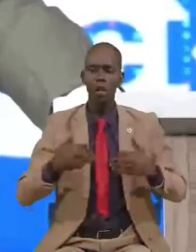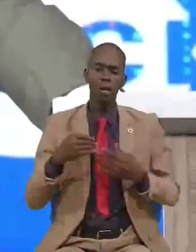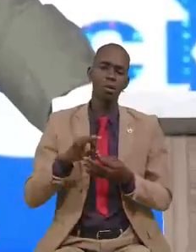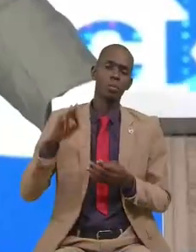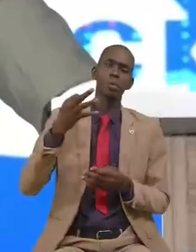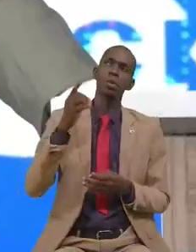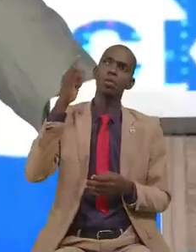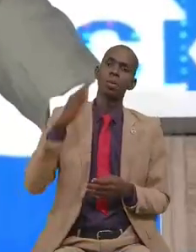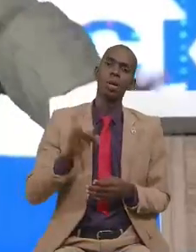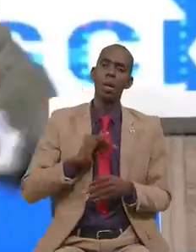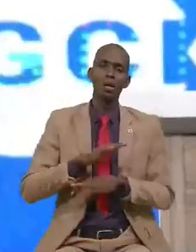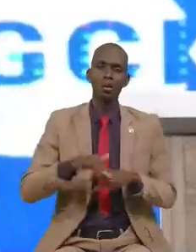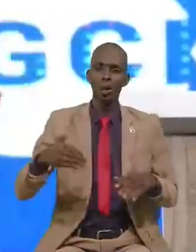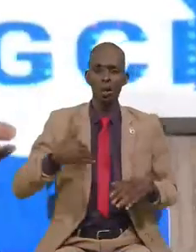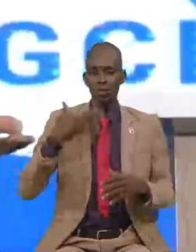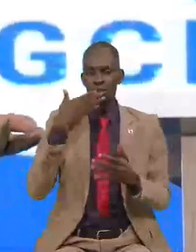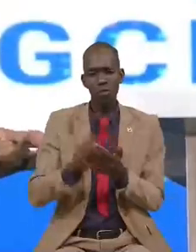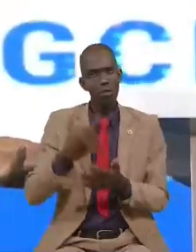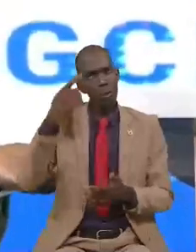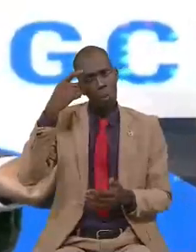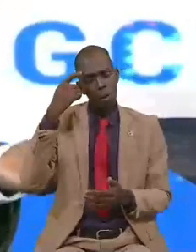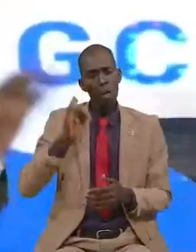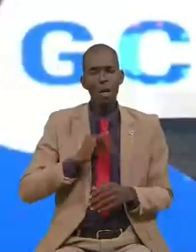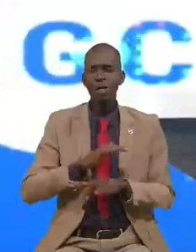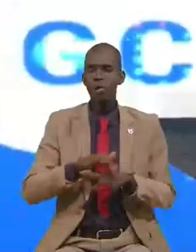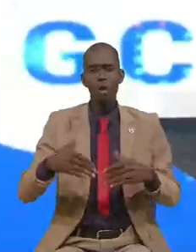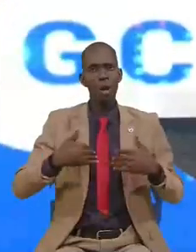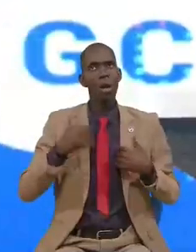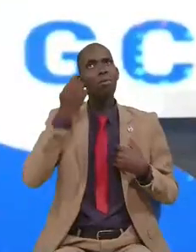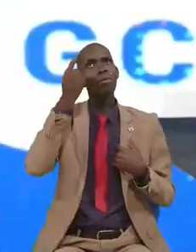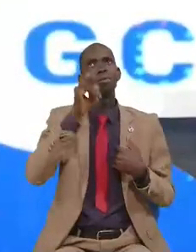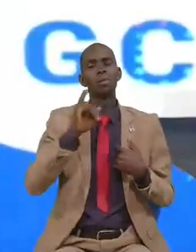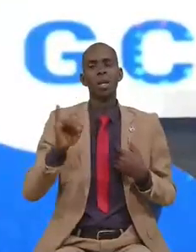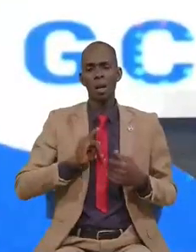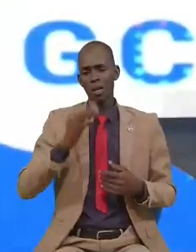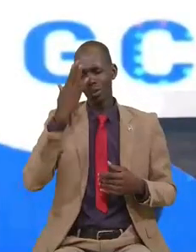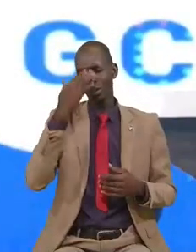je n'ai pas une mémoire retentive, je n'ai pas la compréhension. Ah, je me connais,